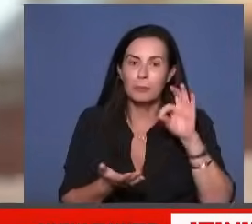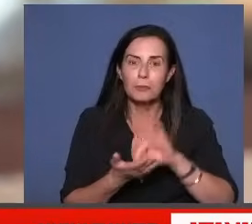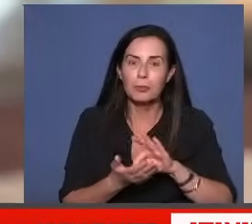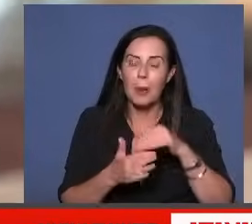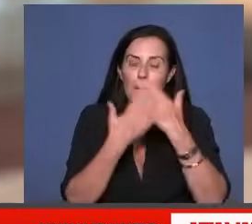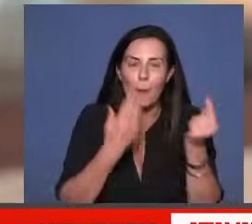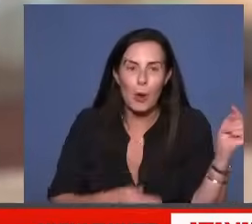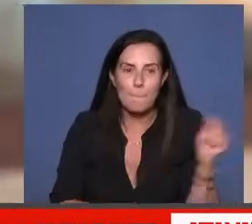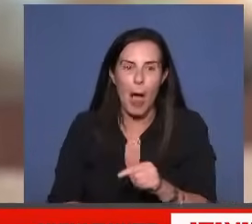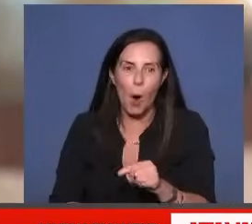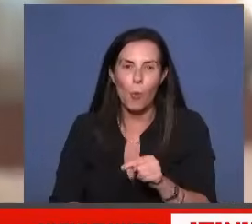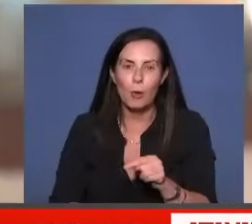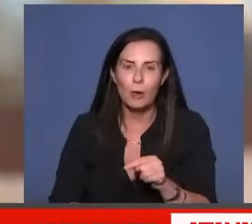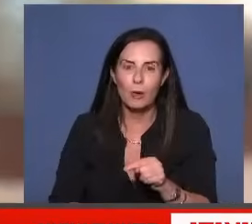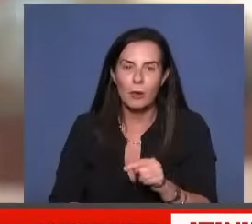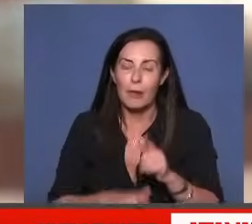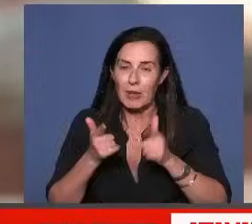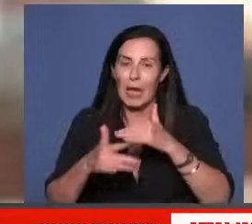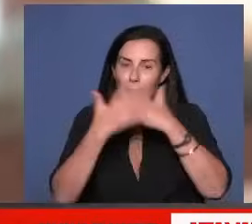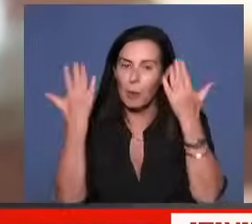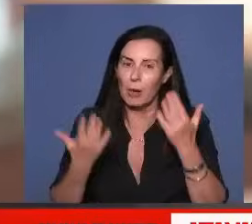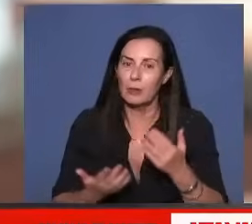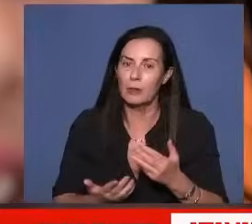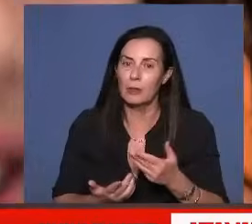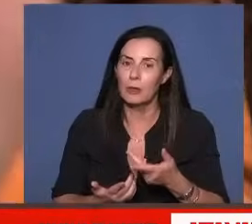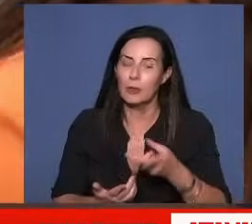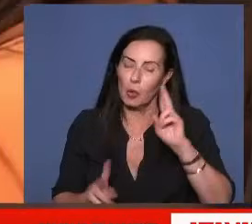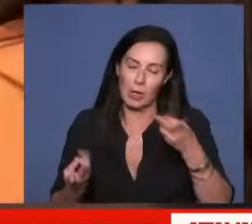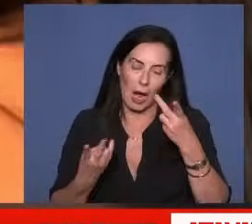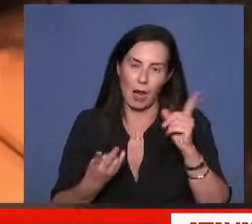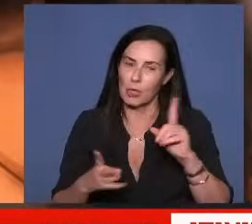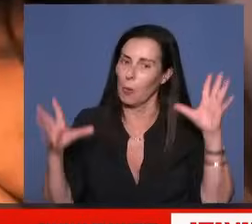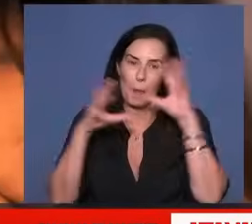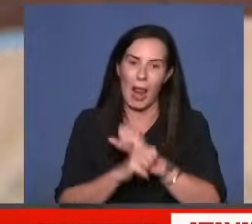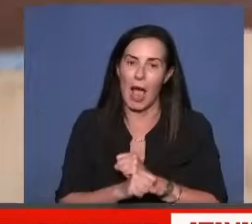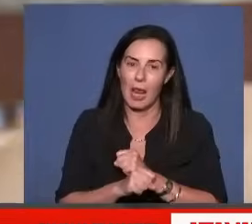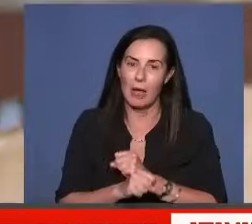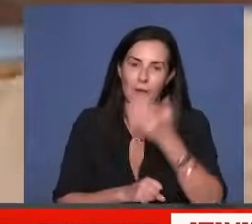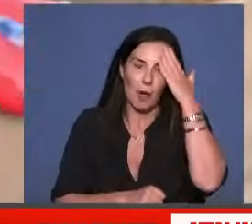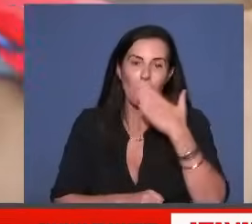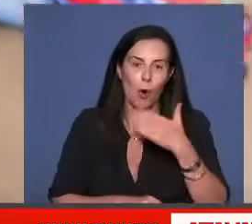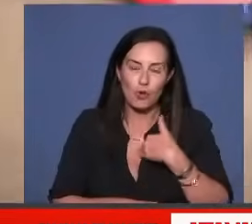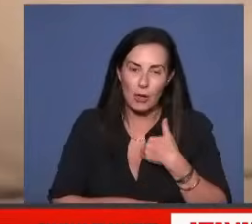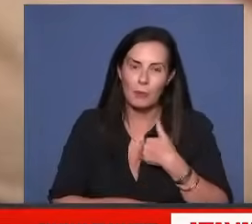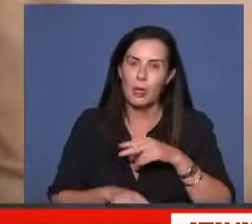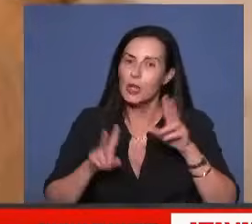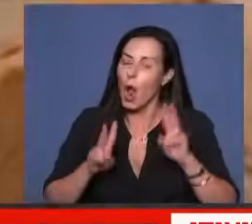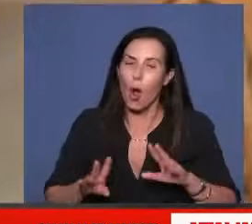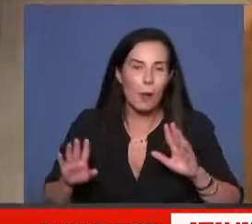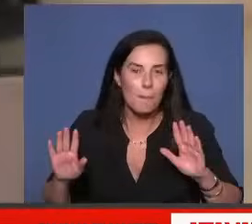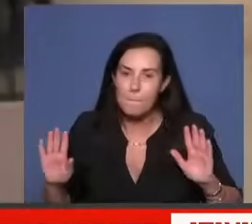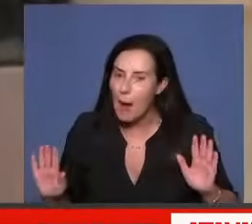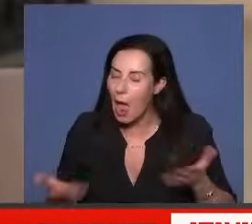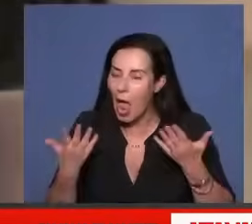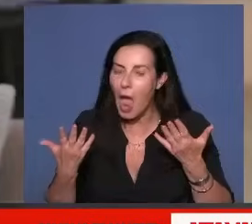באו בדיוק בבוקר. ולהילחם בבוקר זה הרבה יותר קל מאשר בלילה. וברוך השם, יכולנו לקפוץ